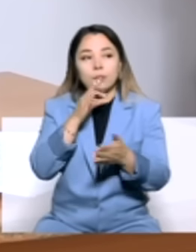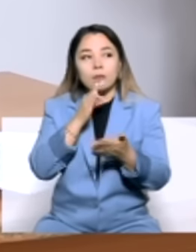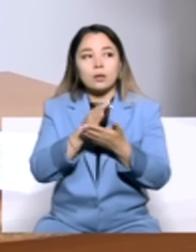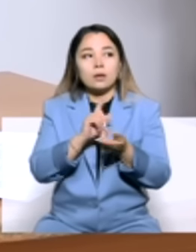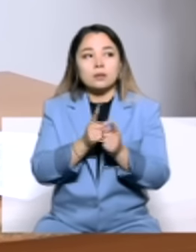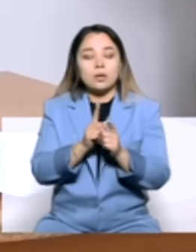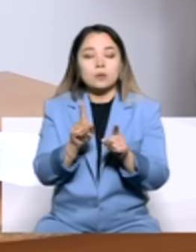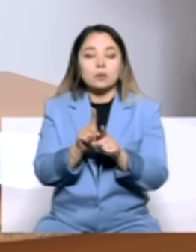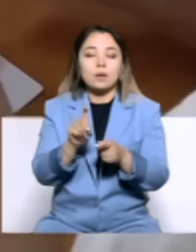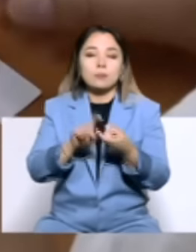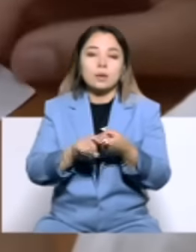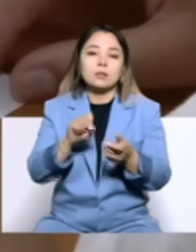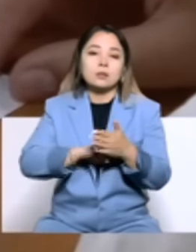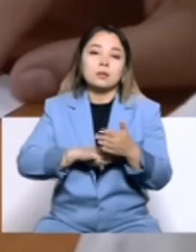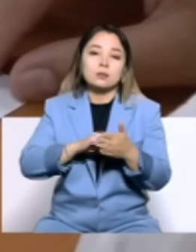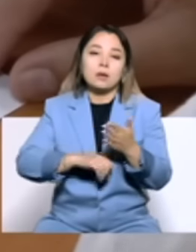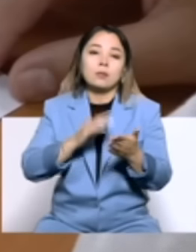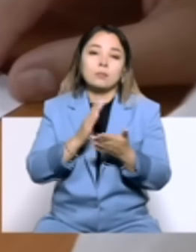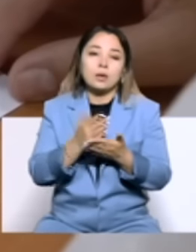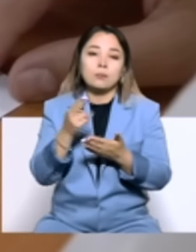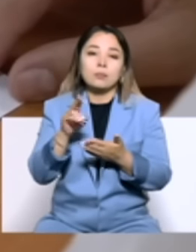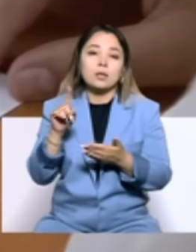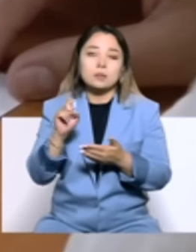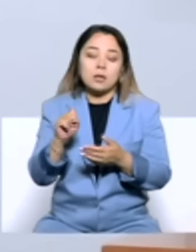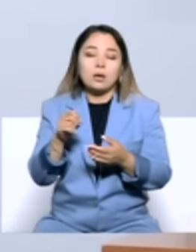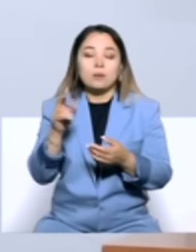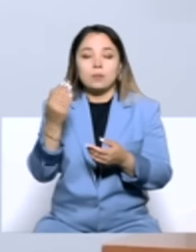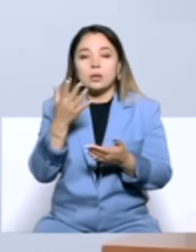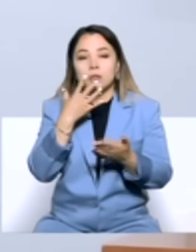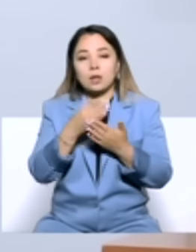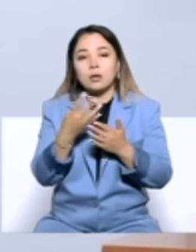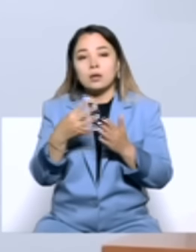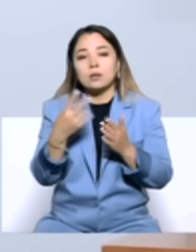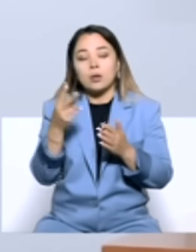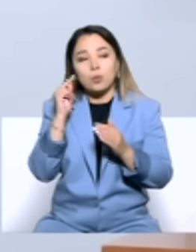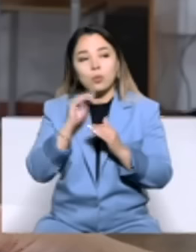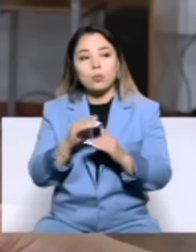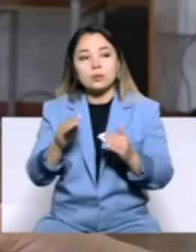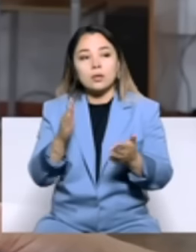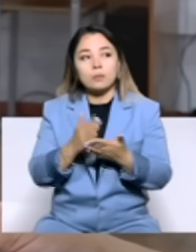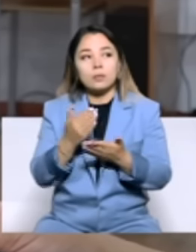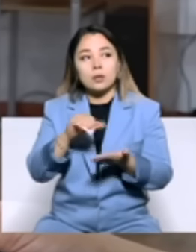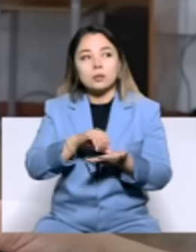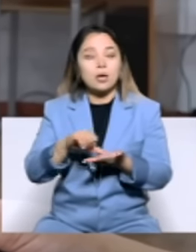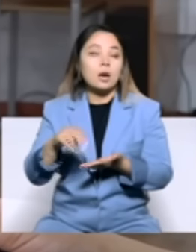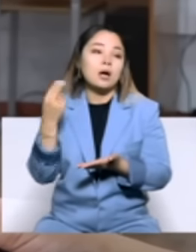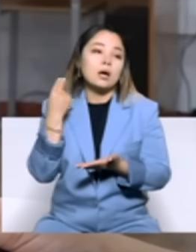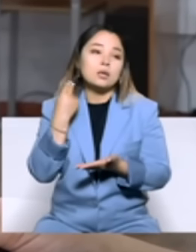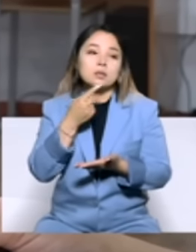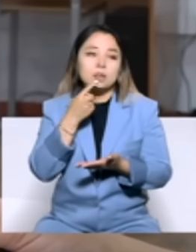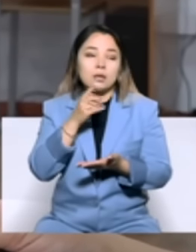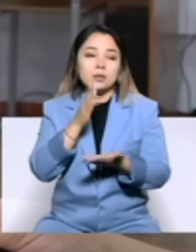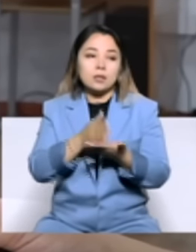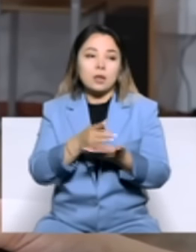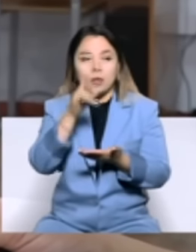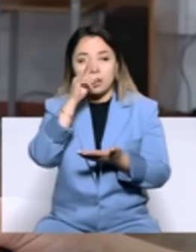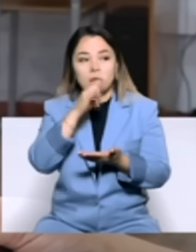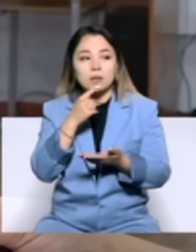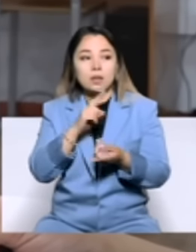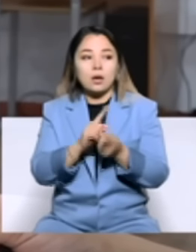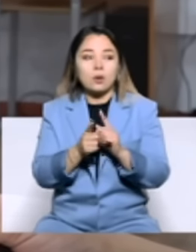аударылуы себеп болуы мүмкін дейді. ПИЗА-ға бұл лицейден қазақша оқитын 42 оқушы қатысқан. ағылшын тілінен тікелей қазақша